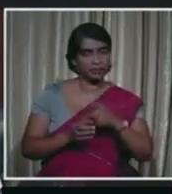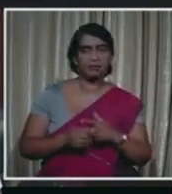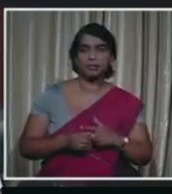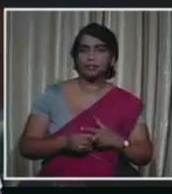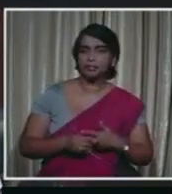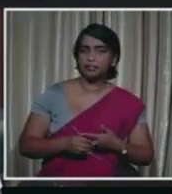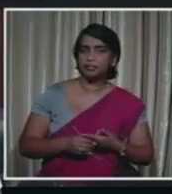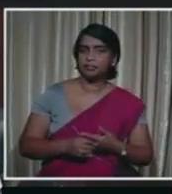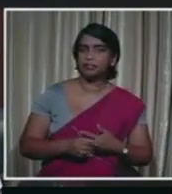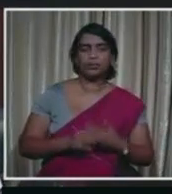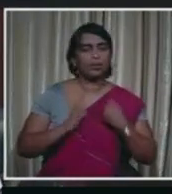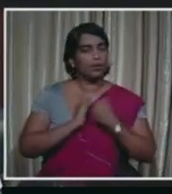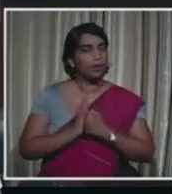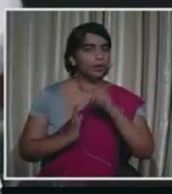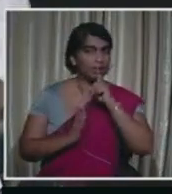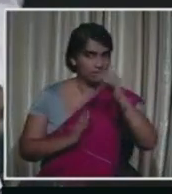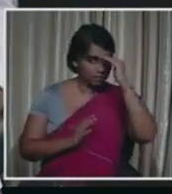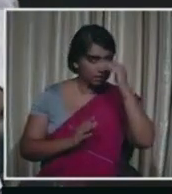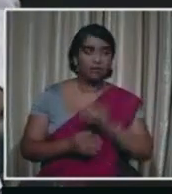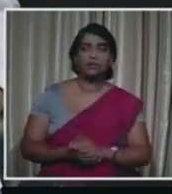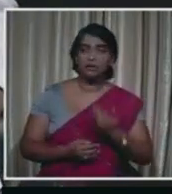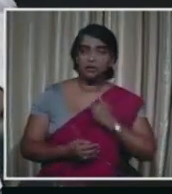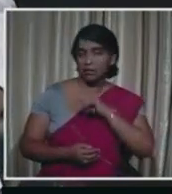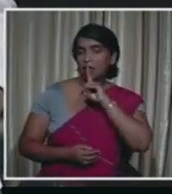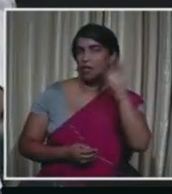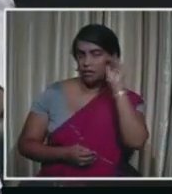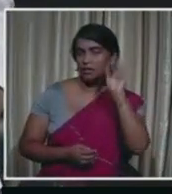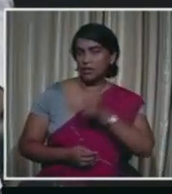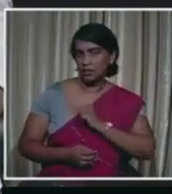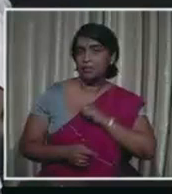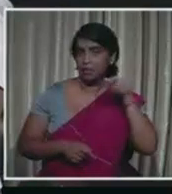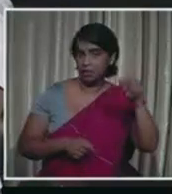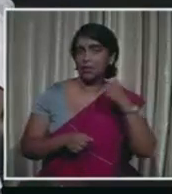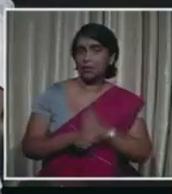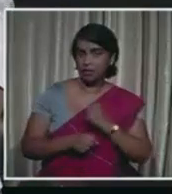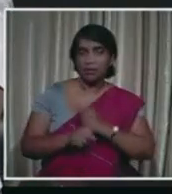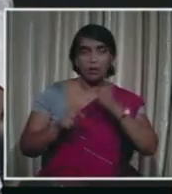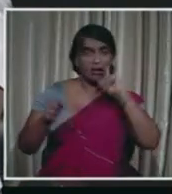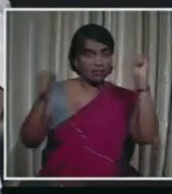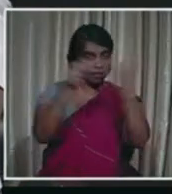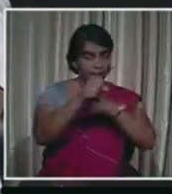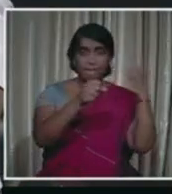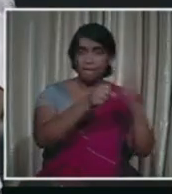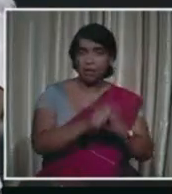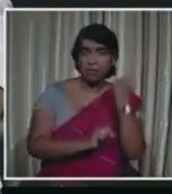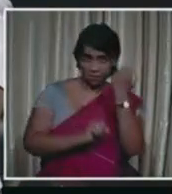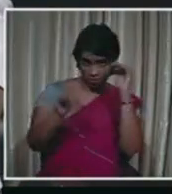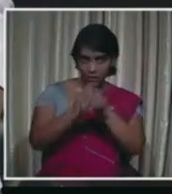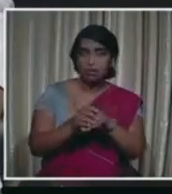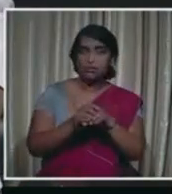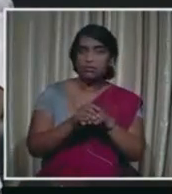කැමතියි දරු කථානායකතුමනි මං අහන්න කැමති මේ ආණ්ඩුව මිනි මරලා බලේ ඉන්න